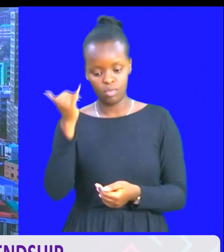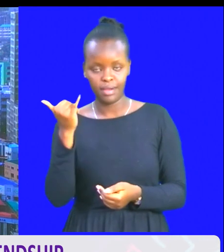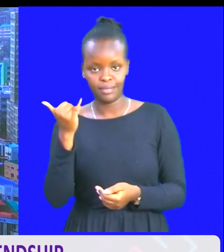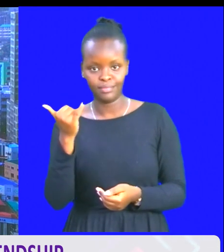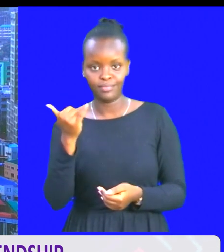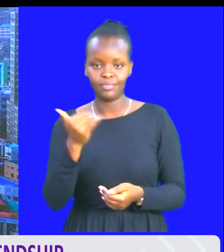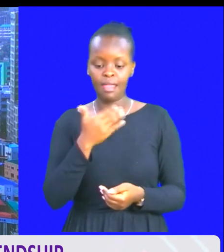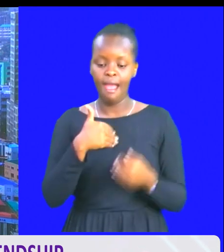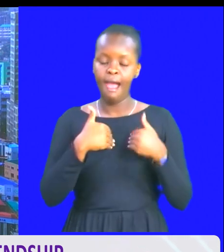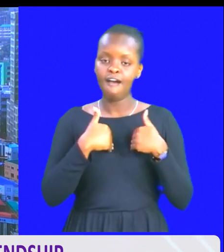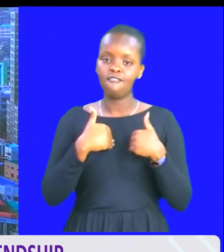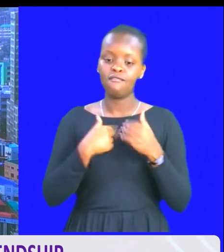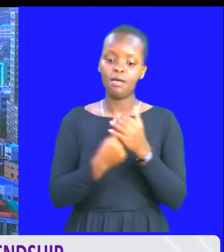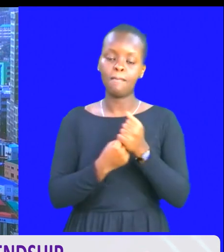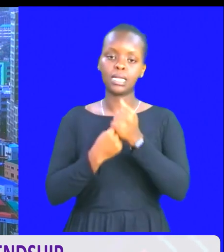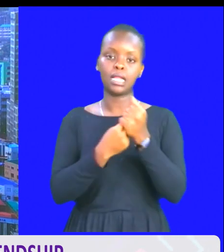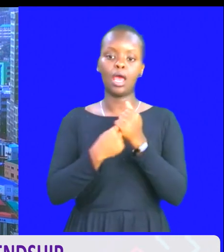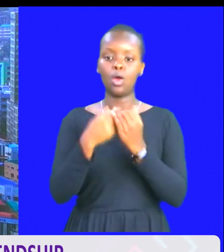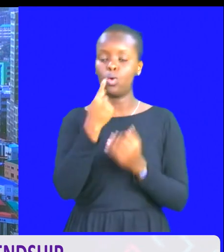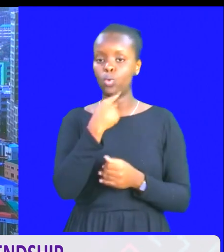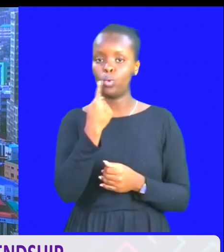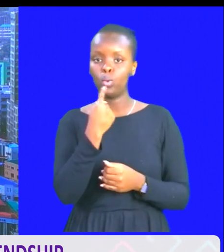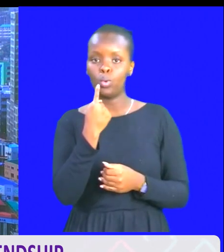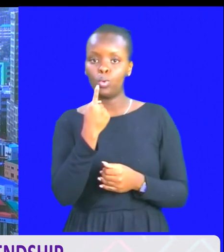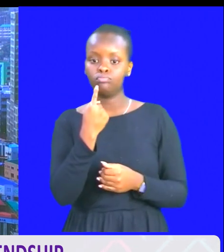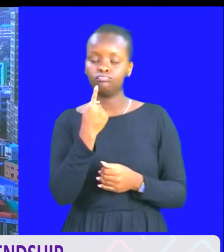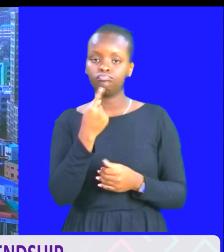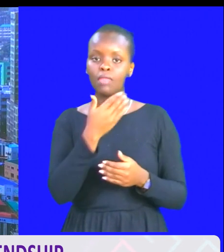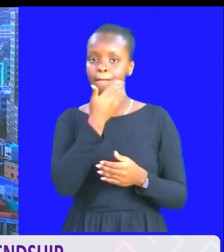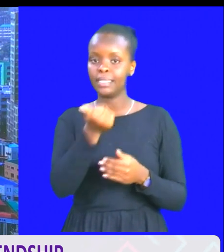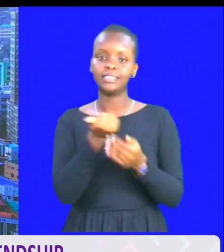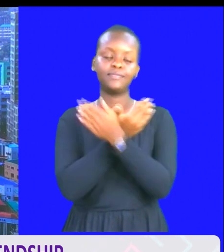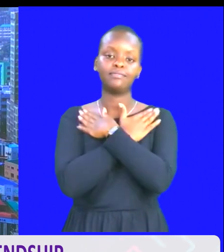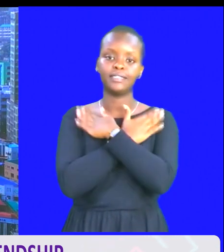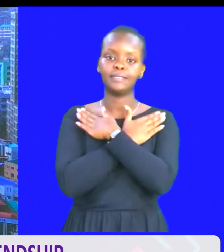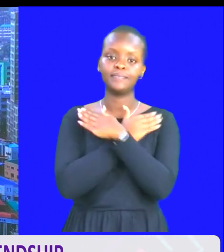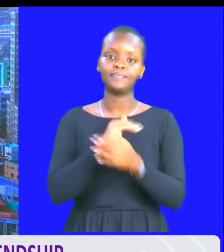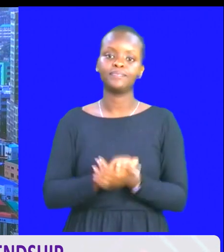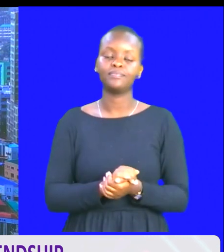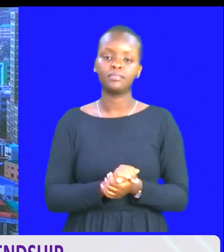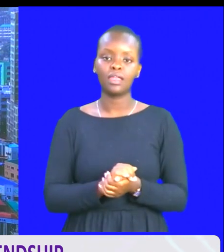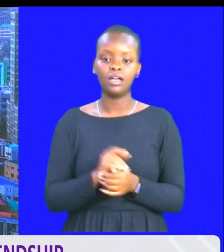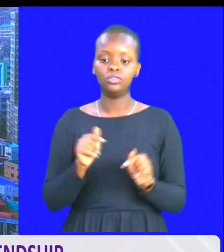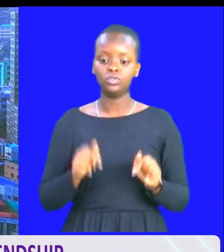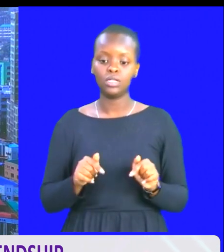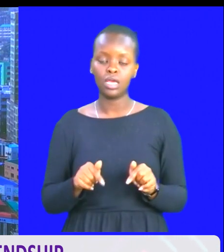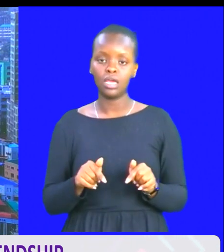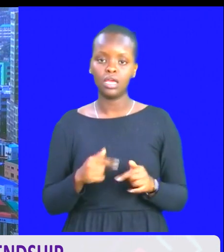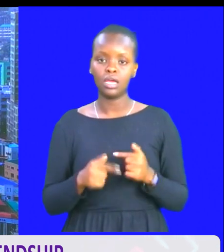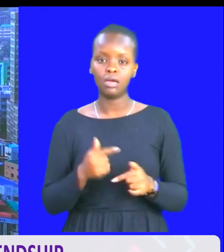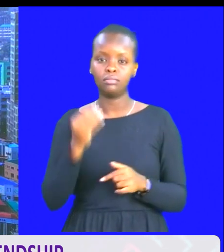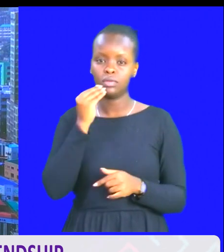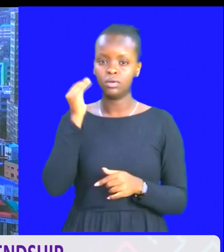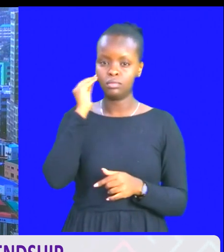best friend, anakuwa na kuunderstand. Anajelea jole, leo mikamtani, you're giving up, all that you can offer